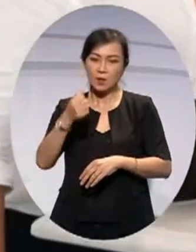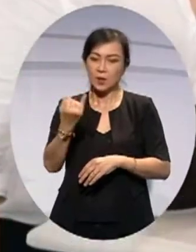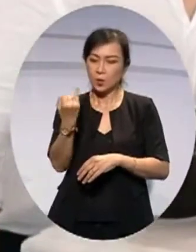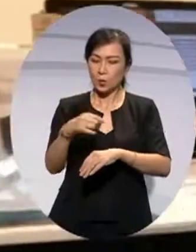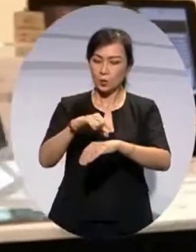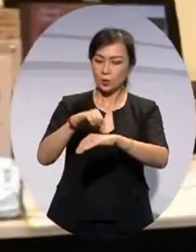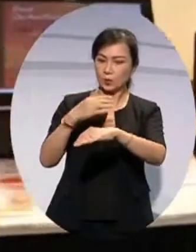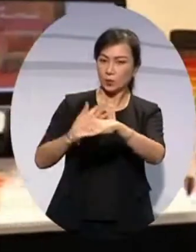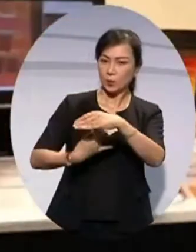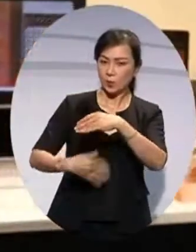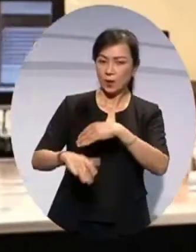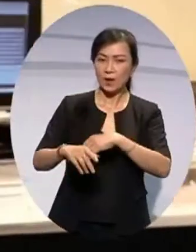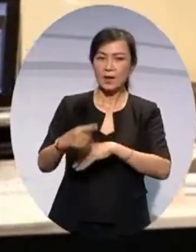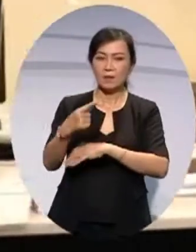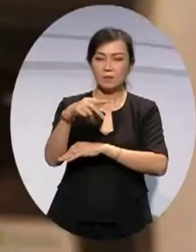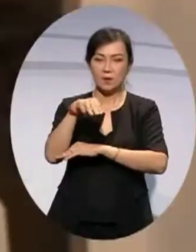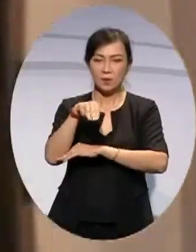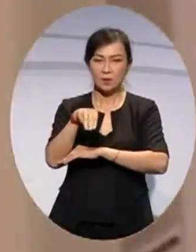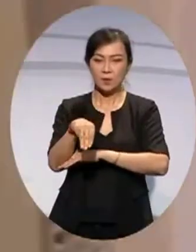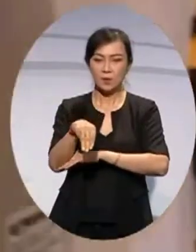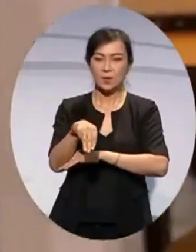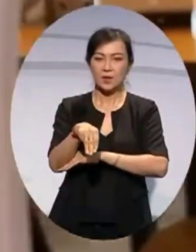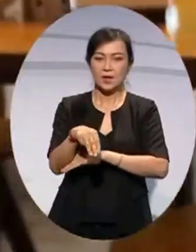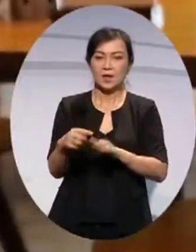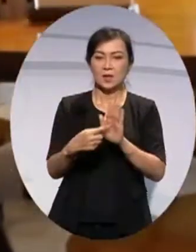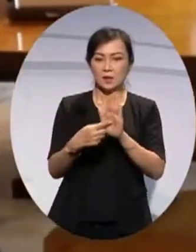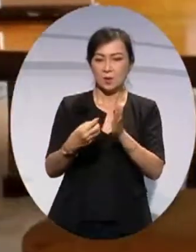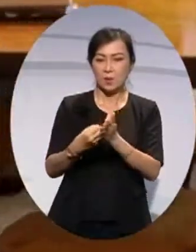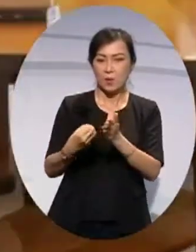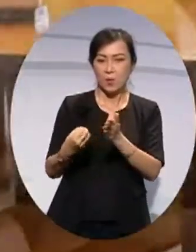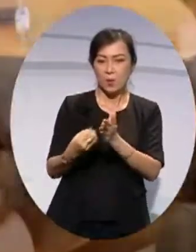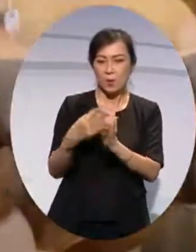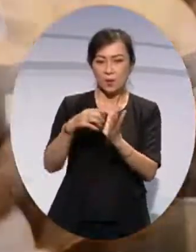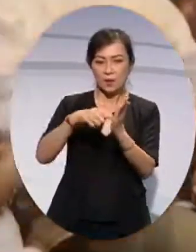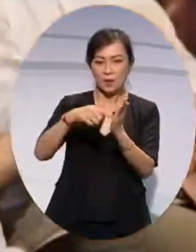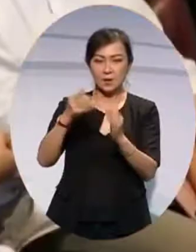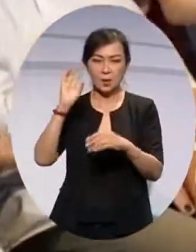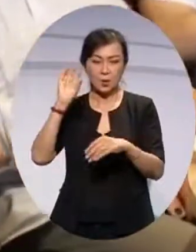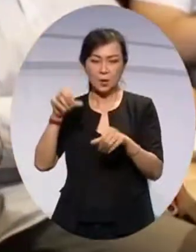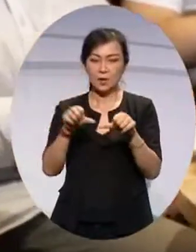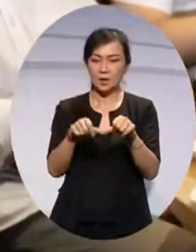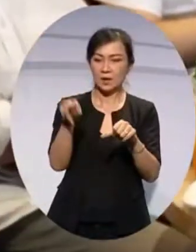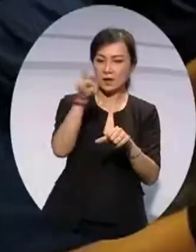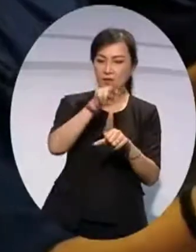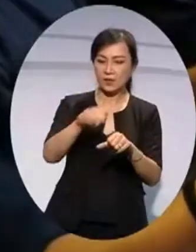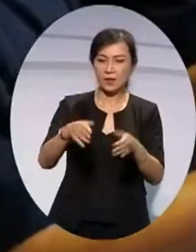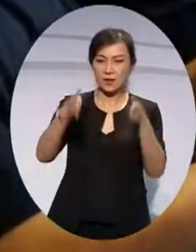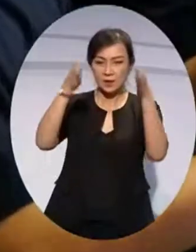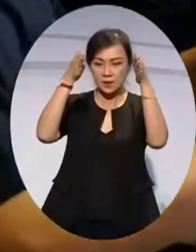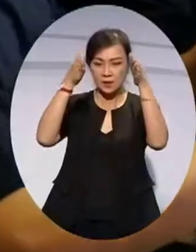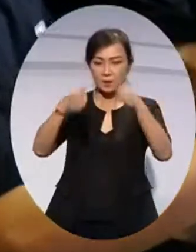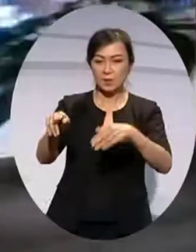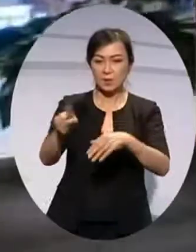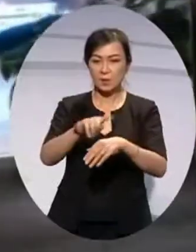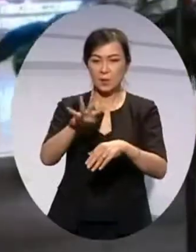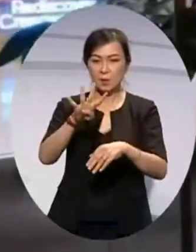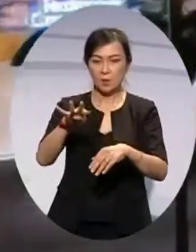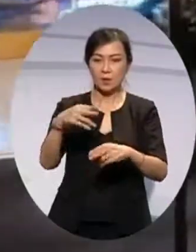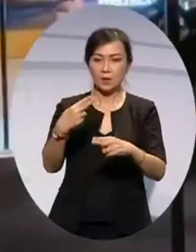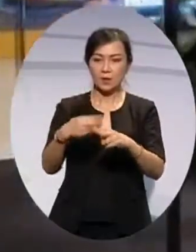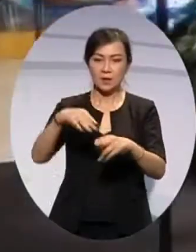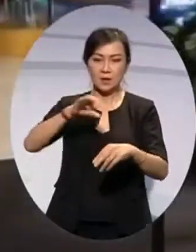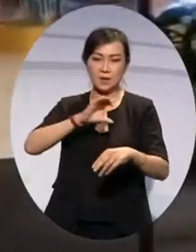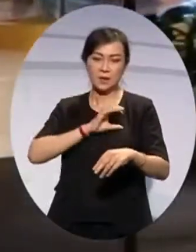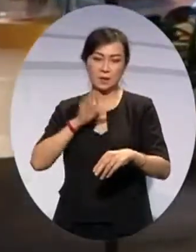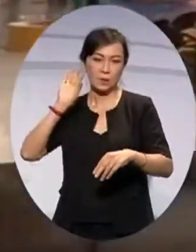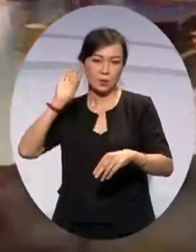vào cuối tuần vừa qua. Crescent Mall là một trong những trung tâm thương mại đạt tiêu chuẩn quốc tế tại Việt Nam, là nơi tập trung của hơn 140 thương hiệu